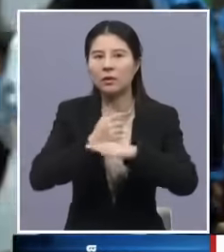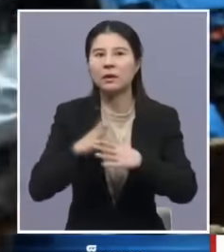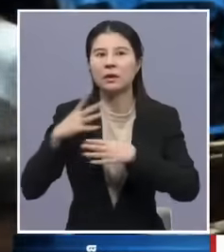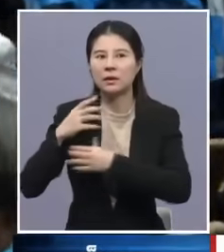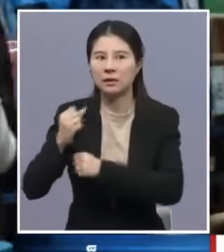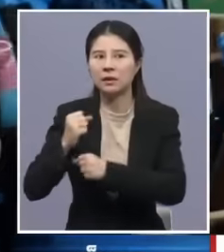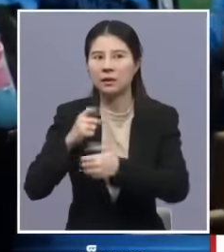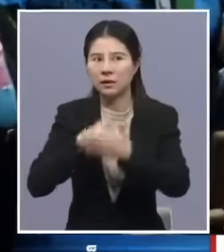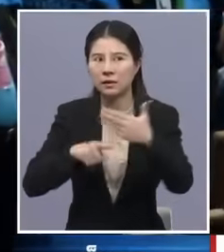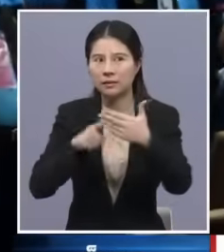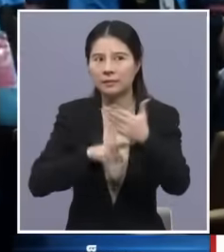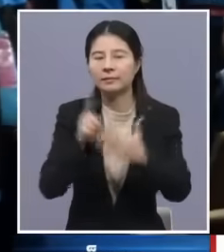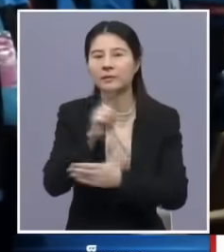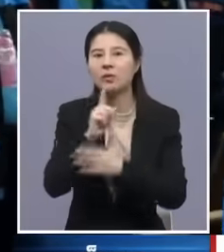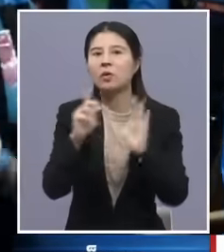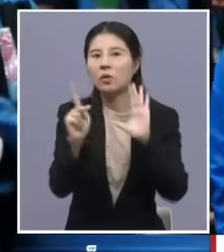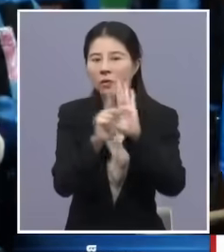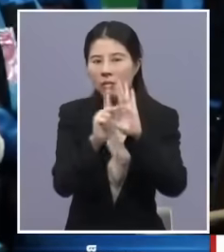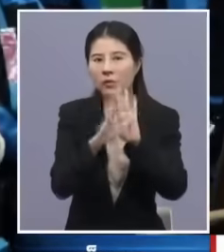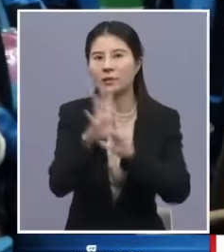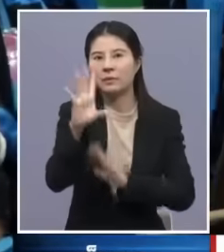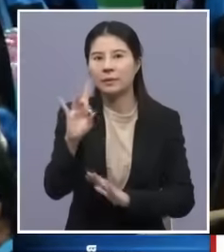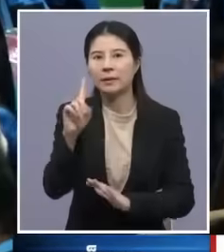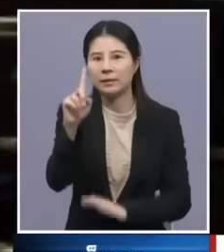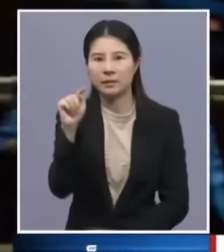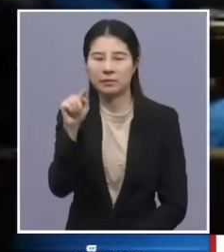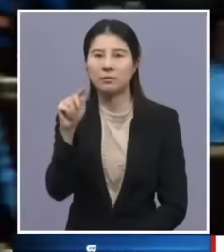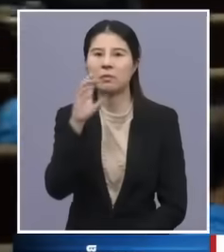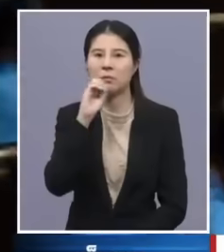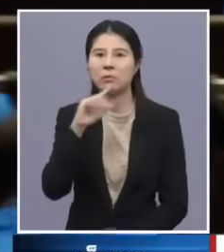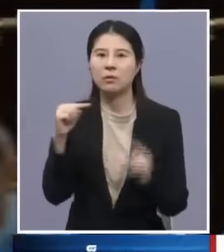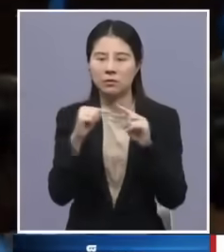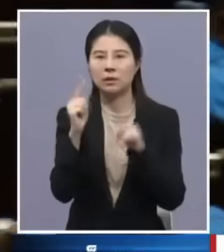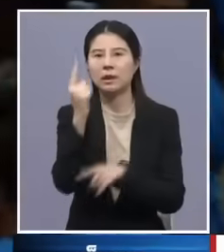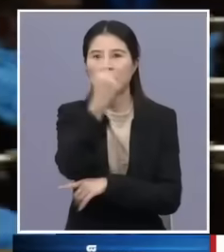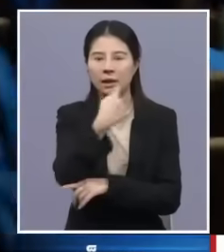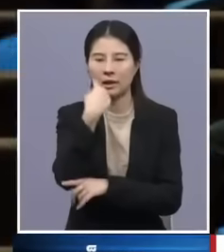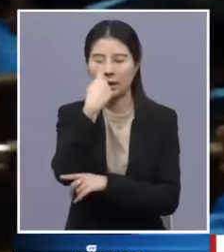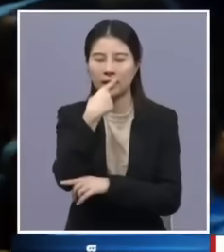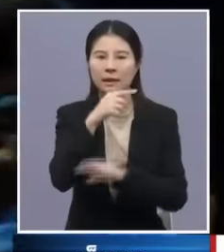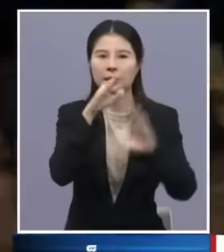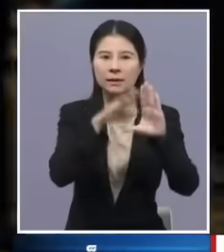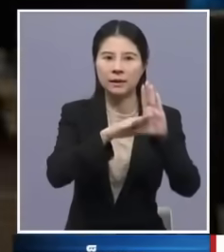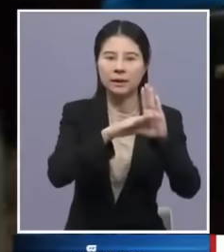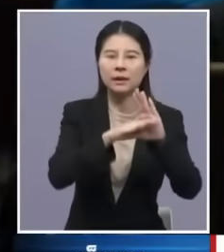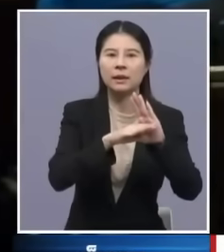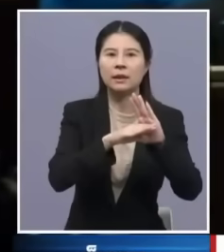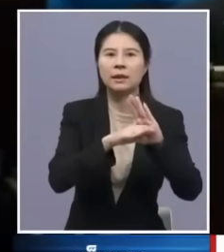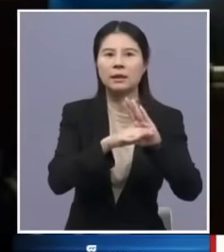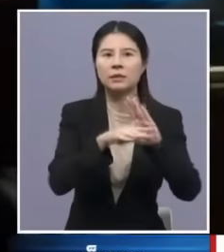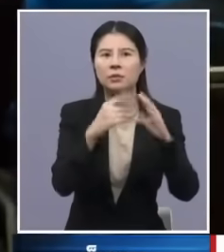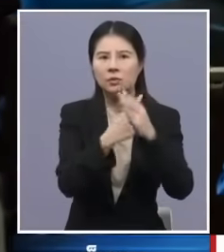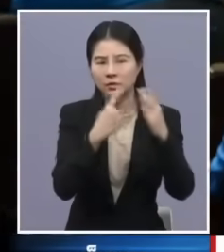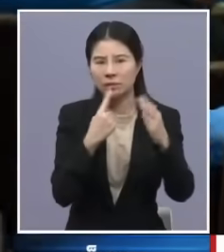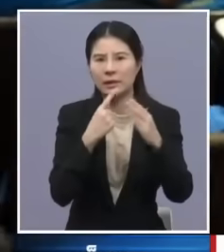พักอื่นๆฮะข้อบังคับประชาธิปัตย์ข้อที่81ระบุไว้ว่าผู้มีสิทธิ์ลงคะแนนเลือกหัวหน้าพักจะต้องมาจากตัวแทนส